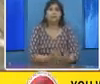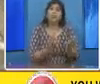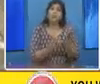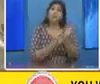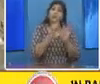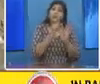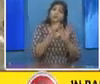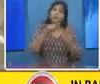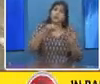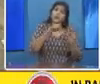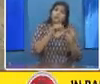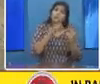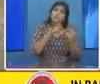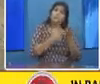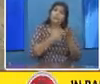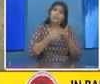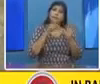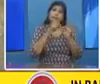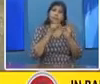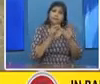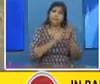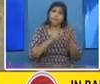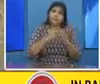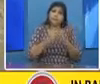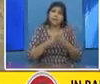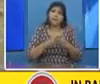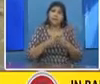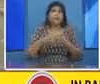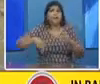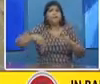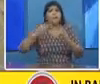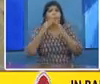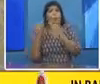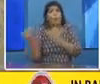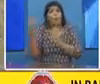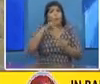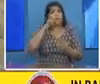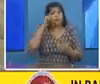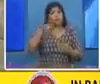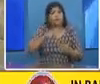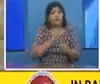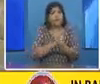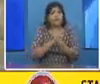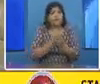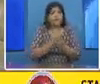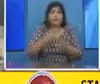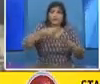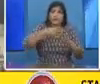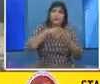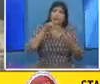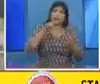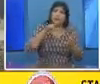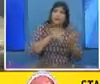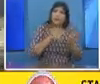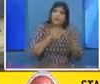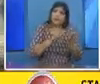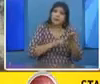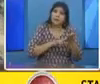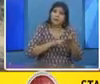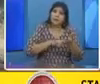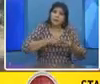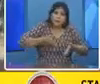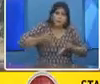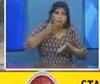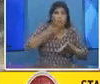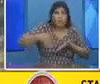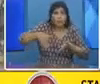के बाराबंकी में गांव लौटकर आए मजदूरों ने कल्याणी नदी का प्राकृतिक स्वरूप लौटाने